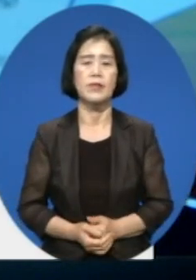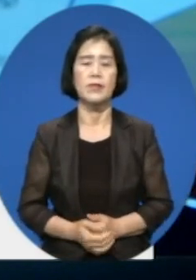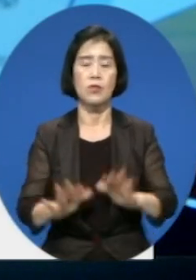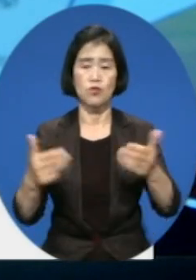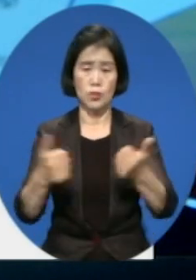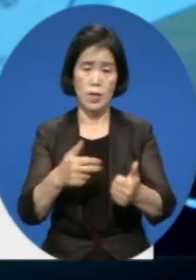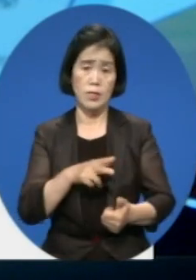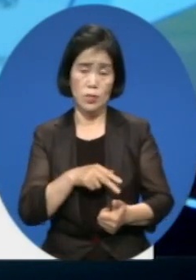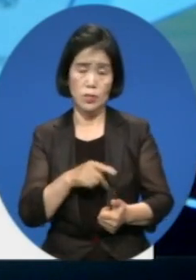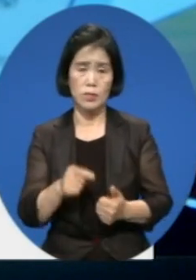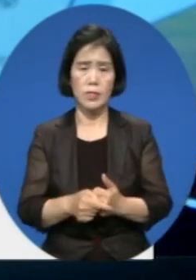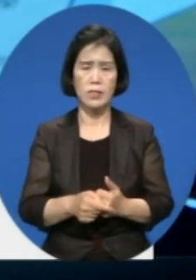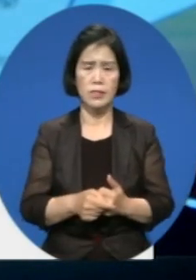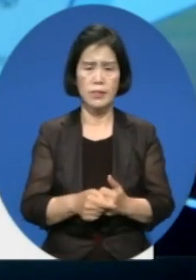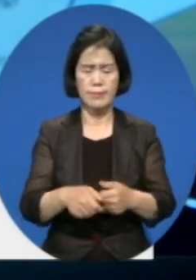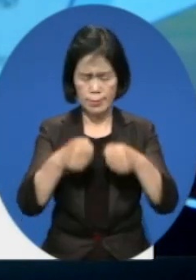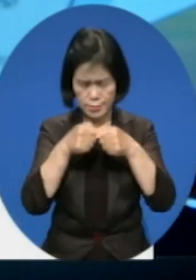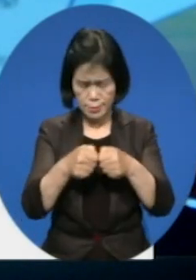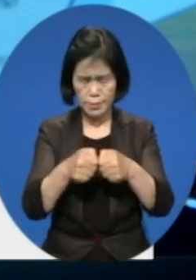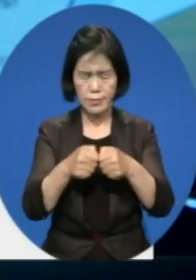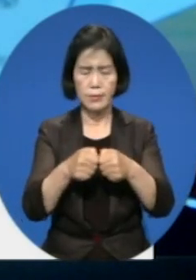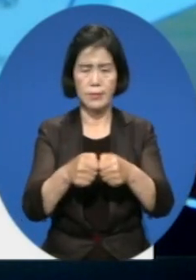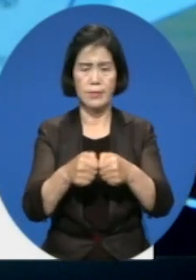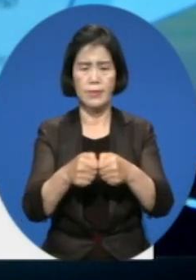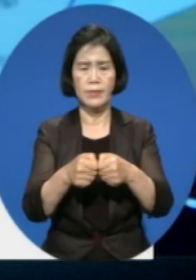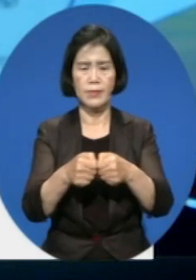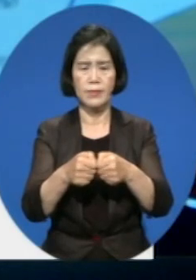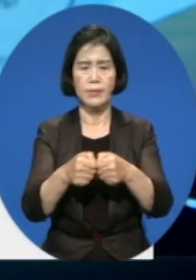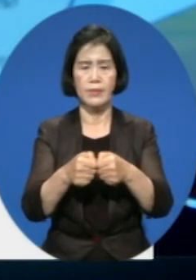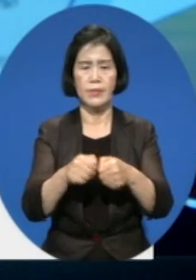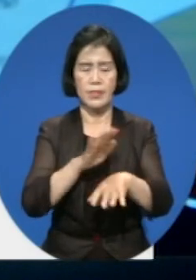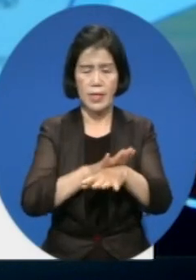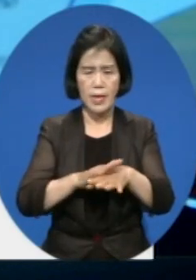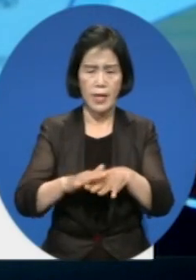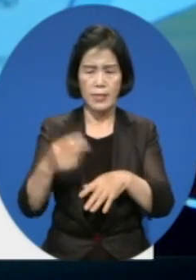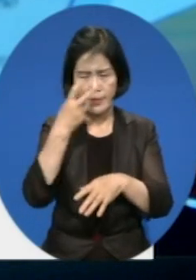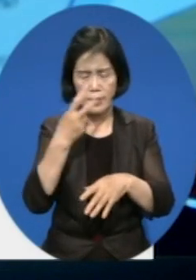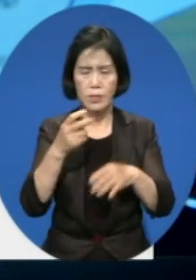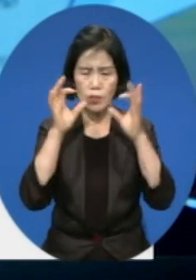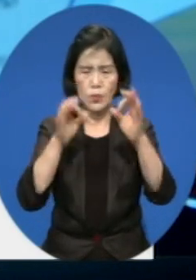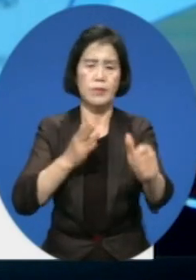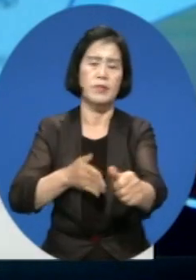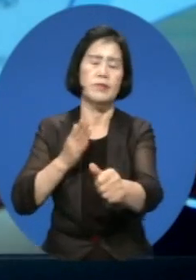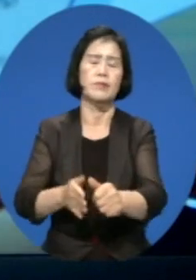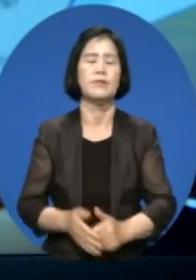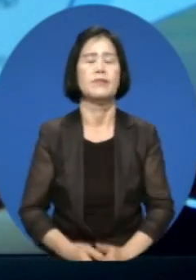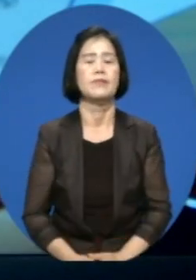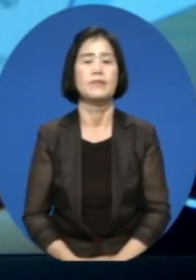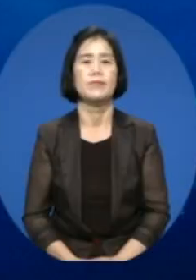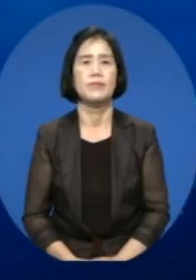국회의원들께서 좀 아주 정밀한 그런 세부적인 것까지 한번 챙겨봐 주셨으면 좋겠습니다.